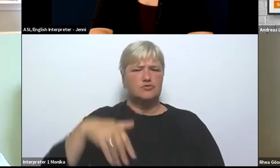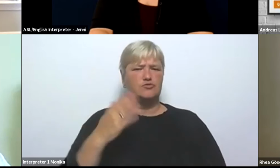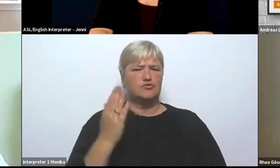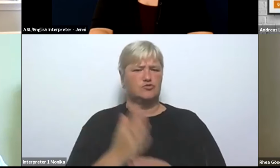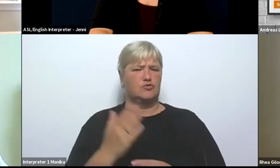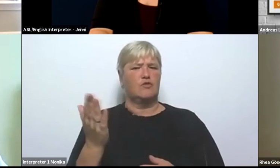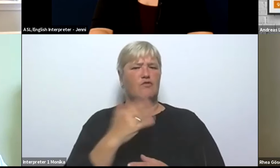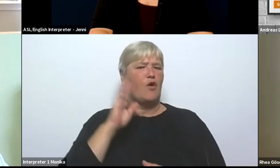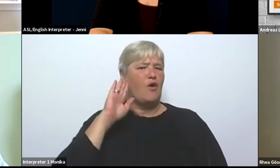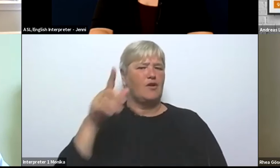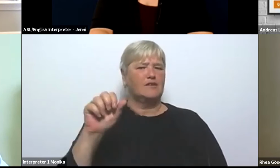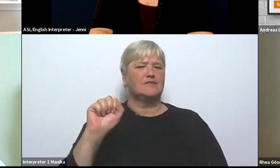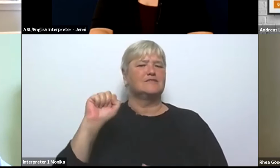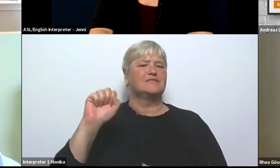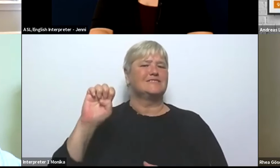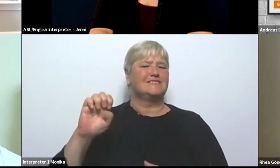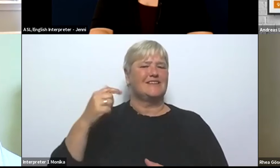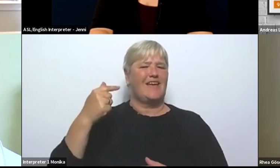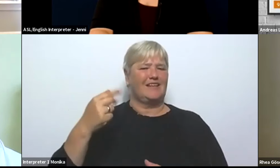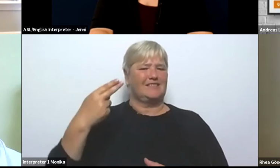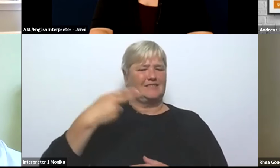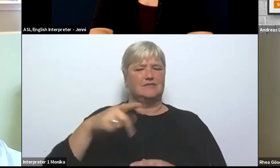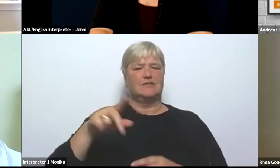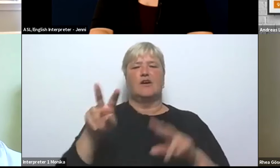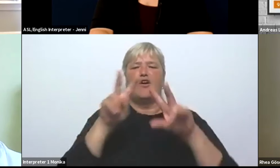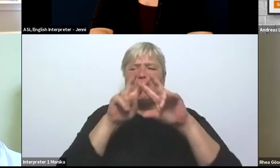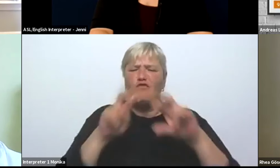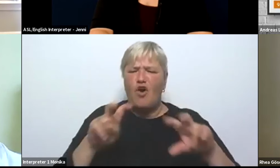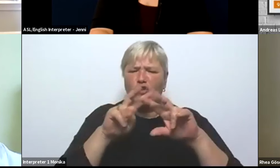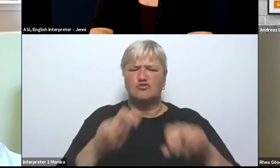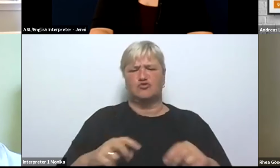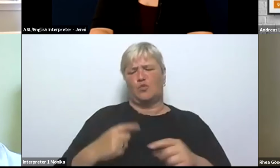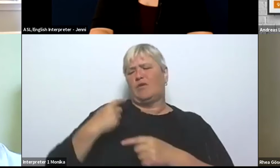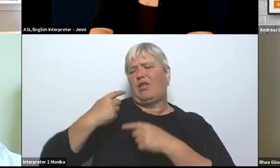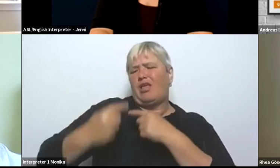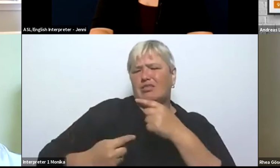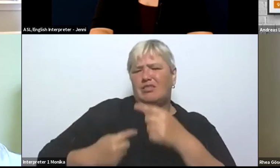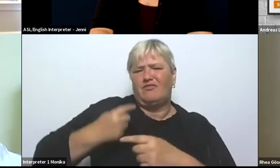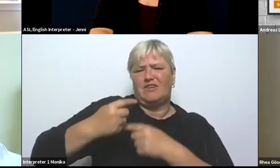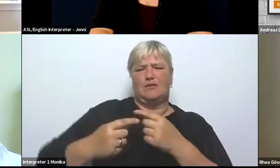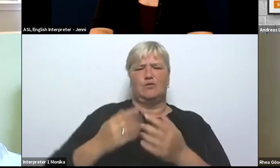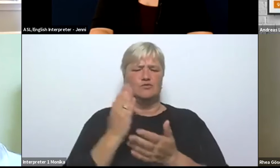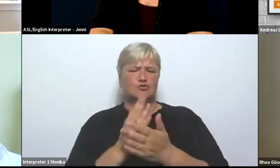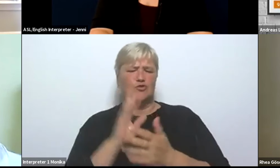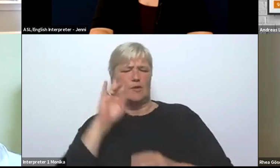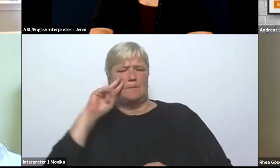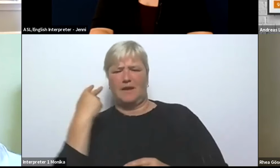gehört, sowohl schon in der Forschung und Entwicklung, wie es schon berücksichtigt wird, wie in der HR,